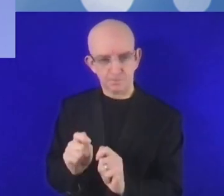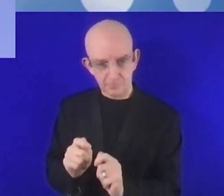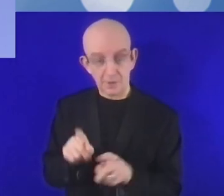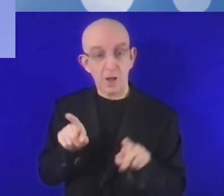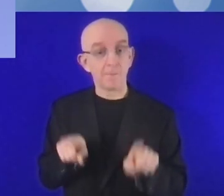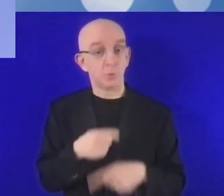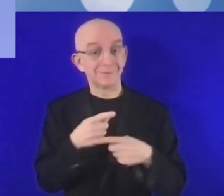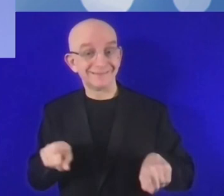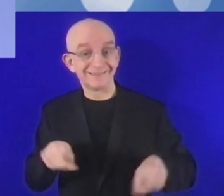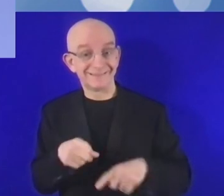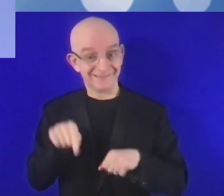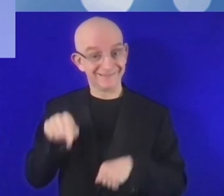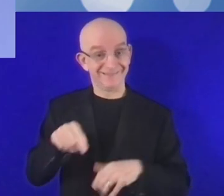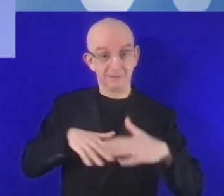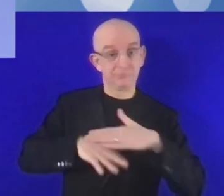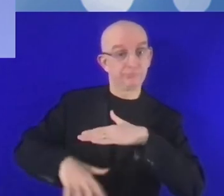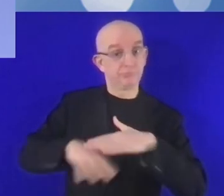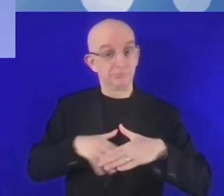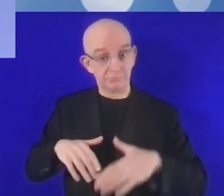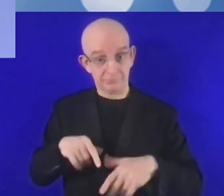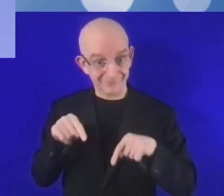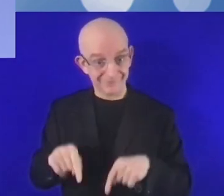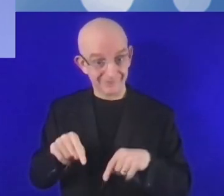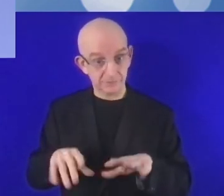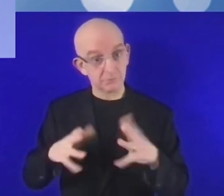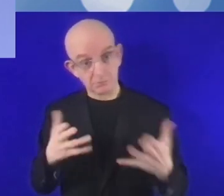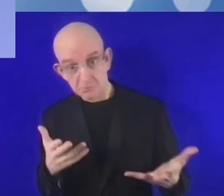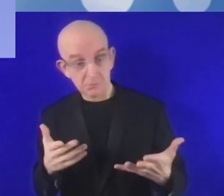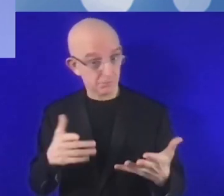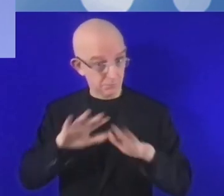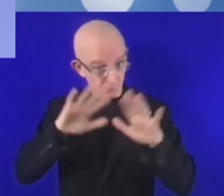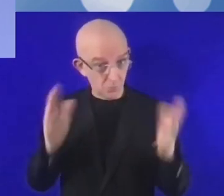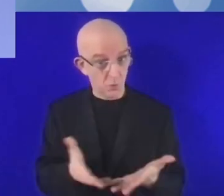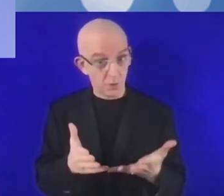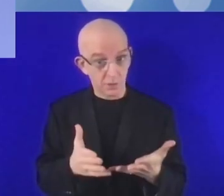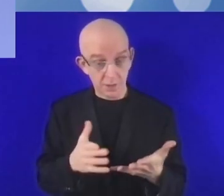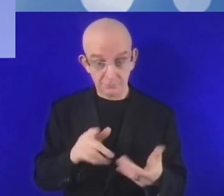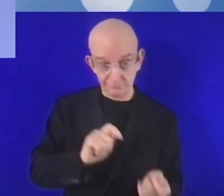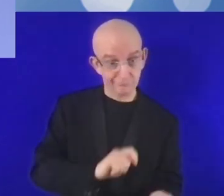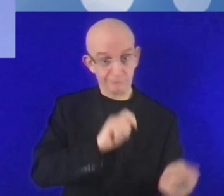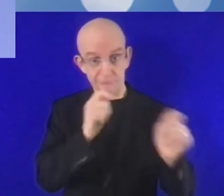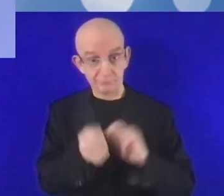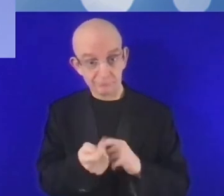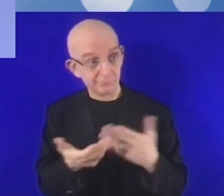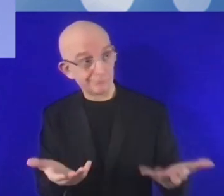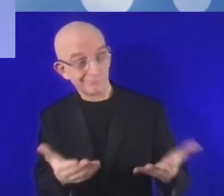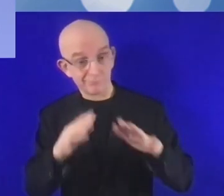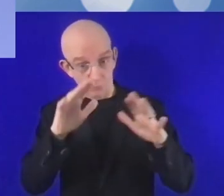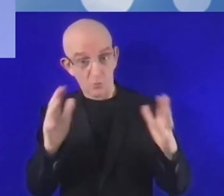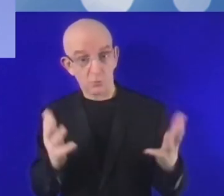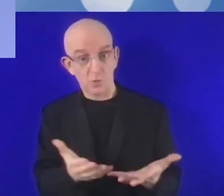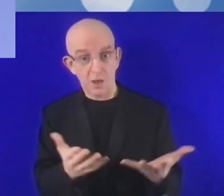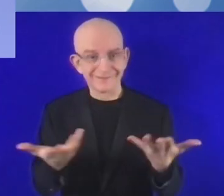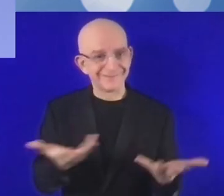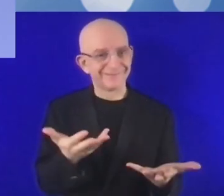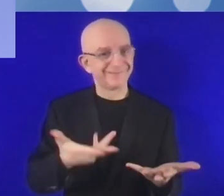Поскольку это человеческий фактор и вопрос качества также в музыке, это тот слой, который недостаточно еще используется в